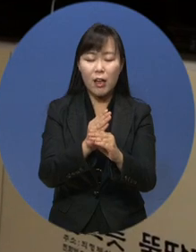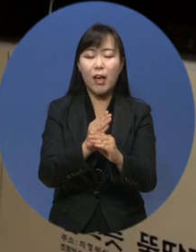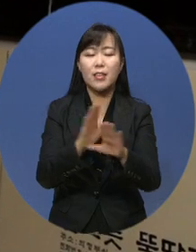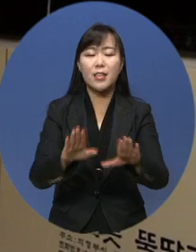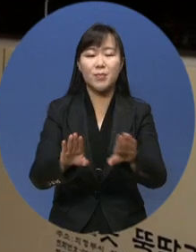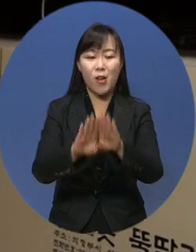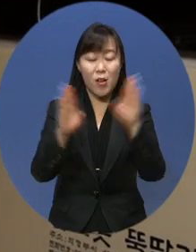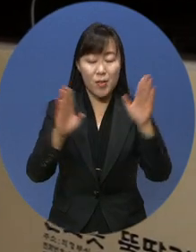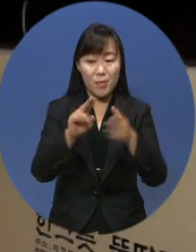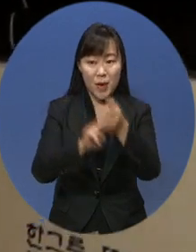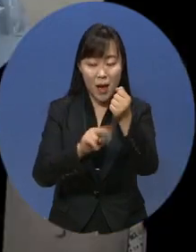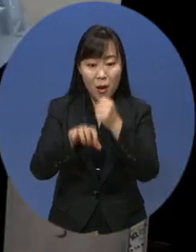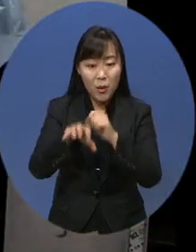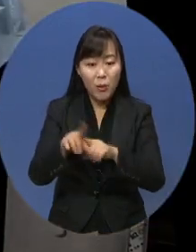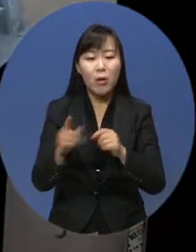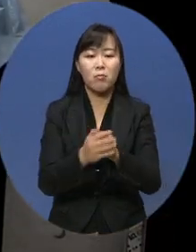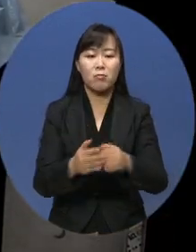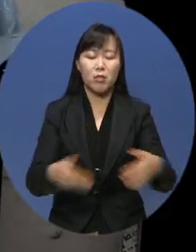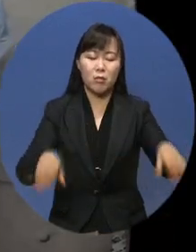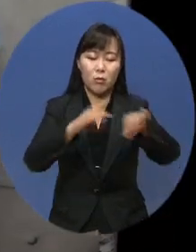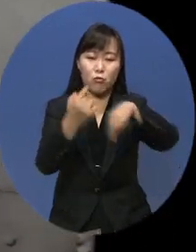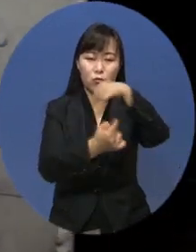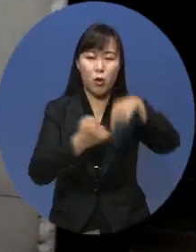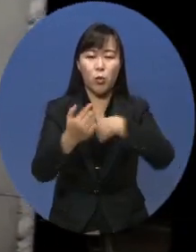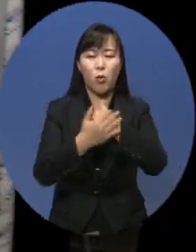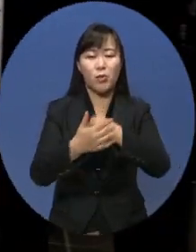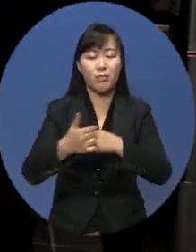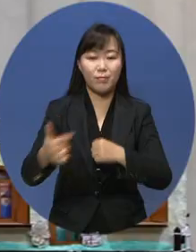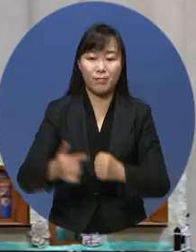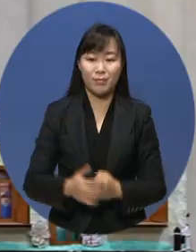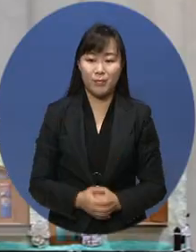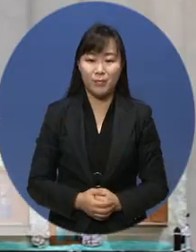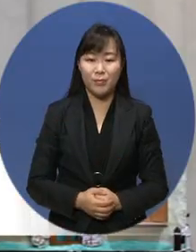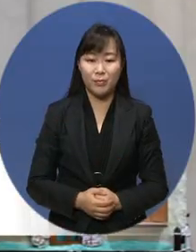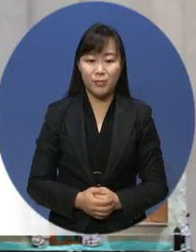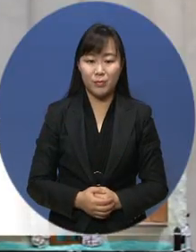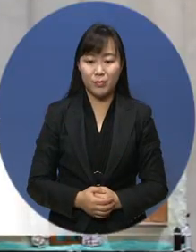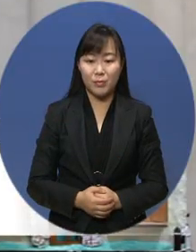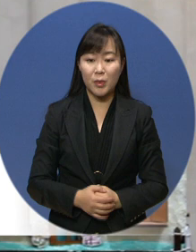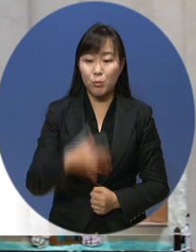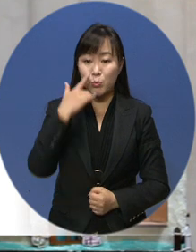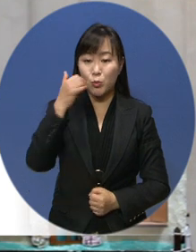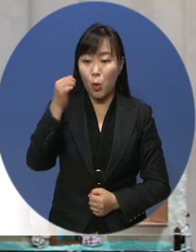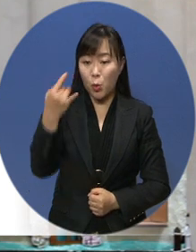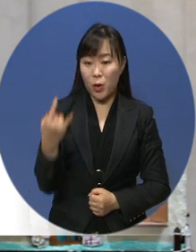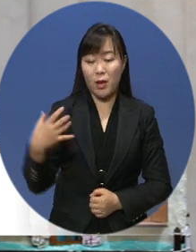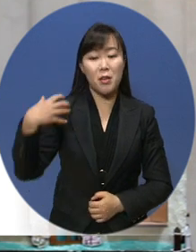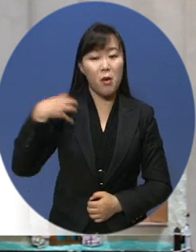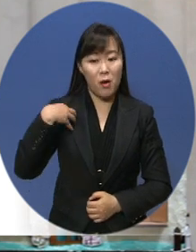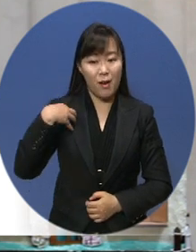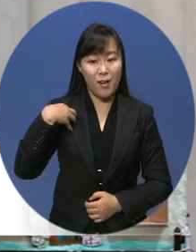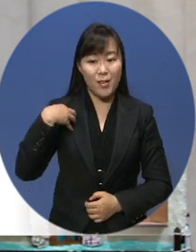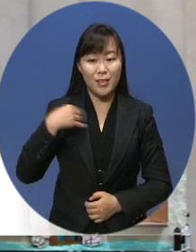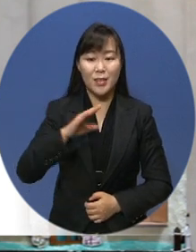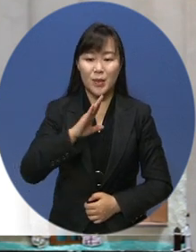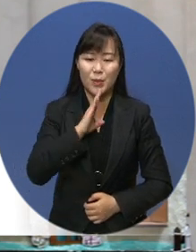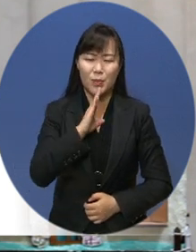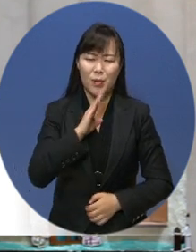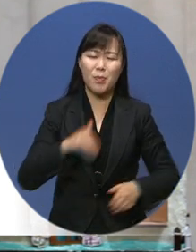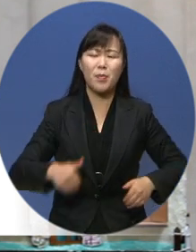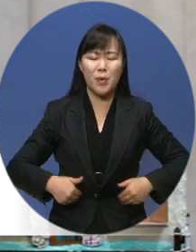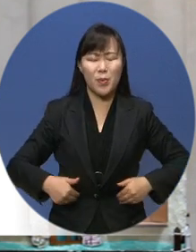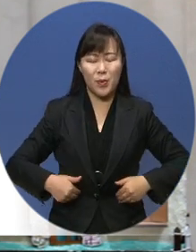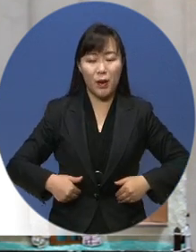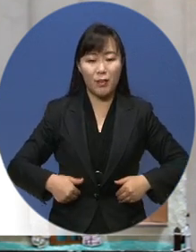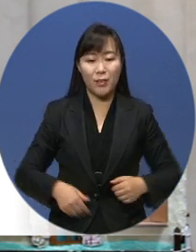이 바자 에는 시설 운영에 큰 도움이 된다고 합니다 부모의 역할이 굉장히 많이 그 필요한